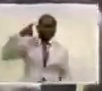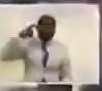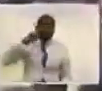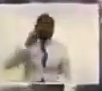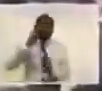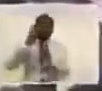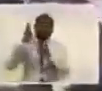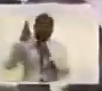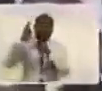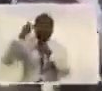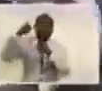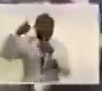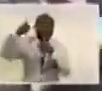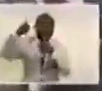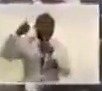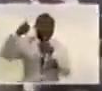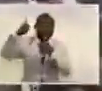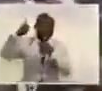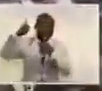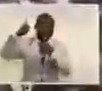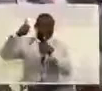murakurikira